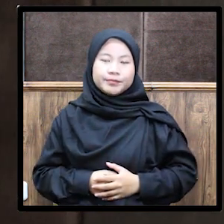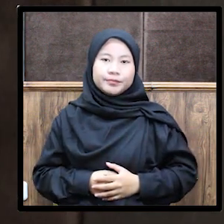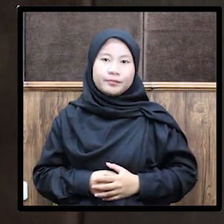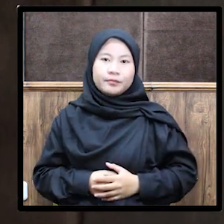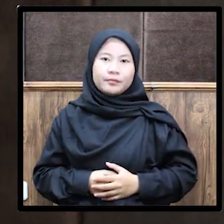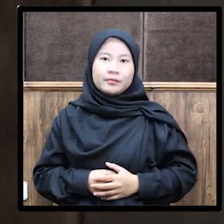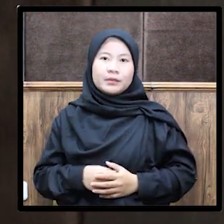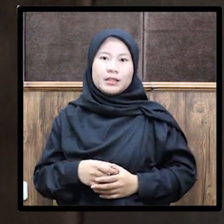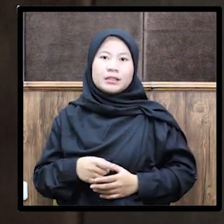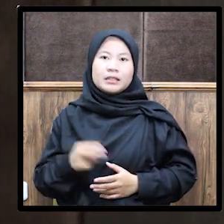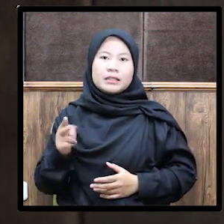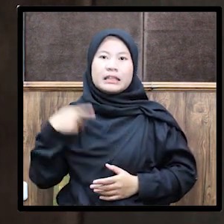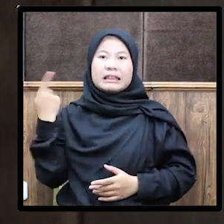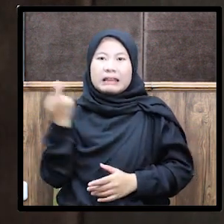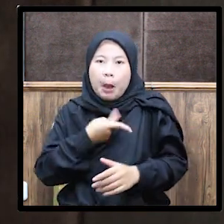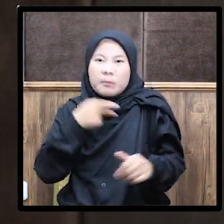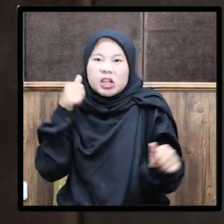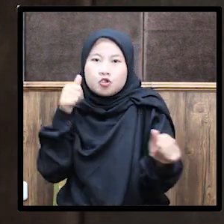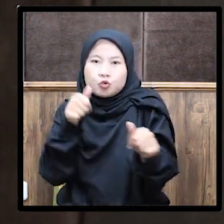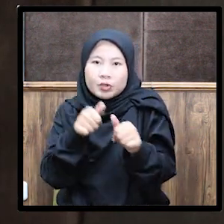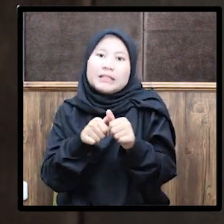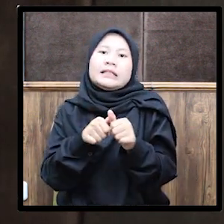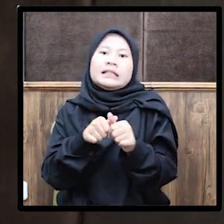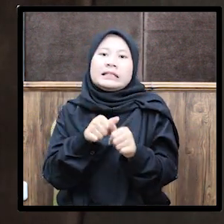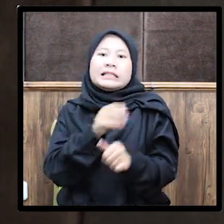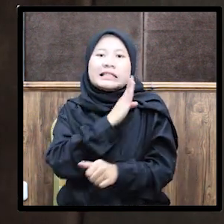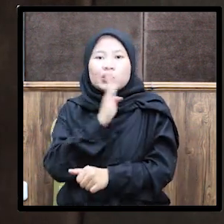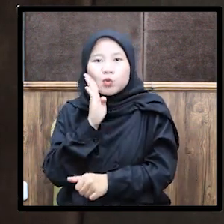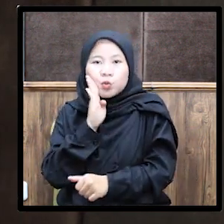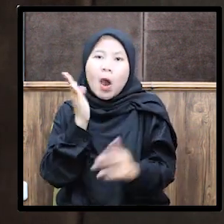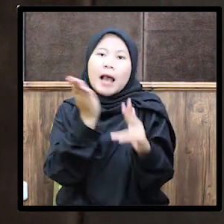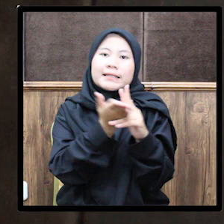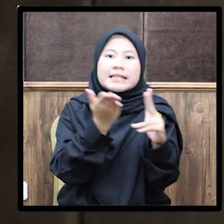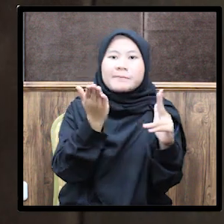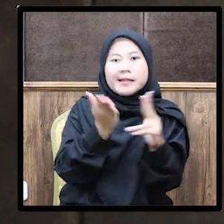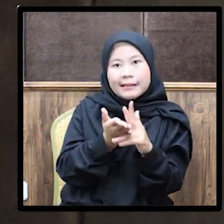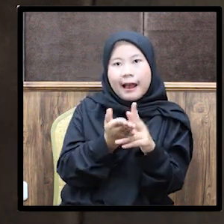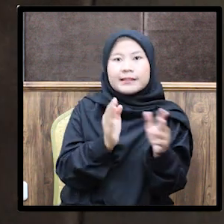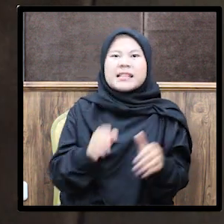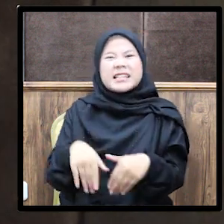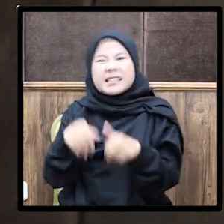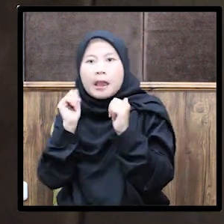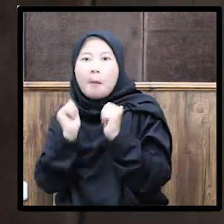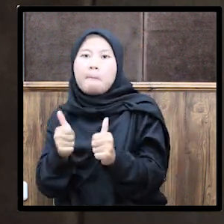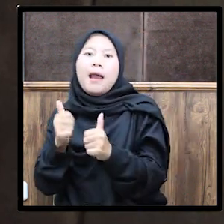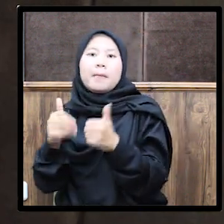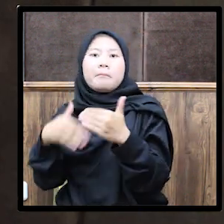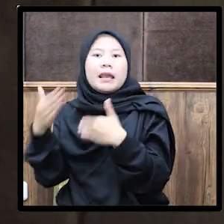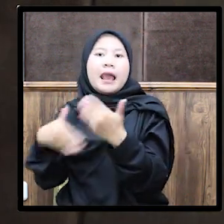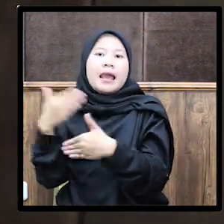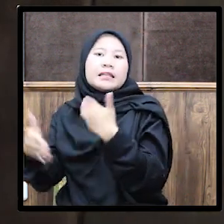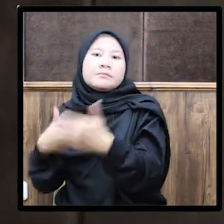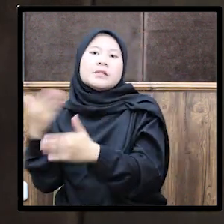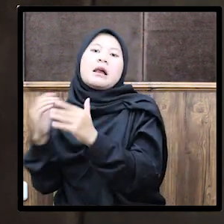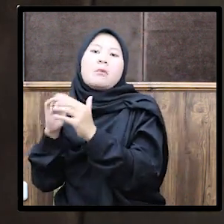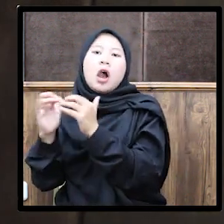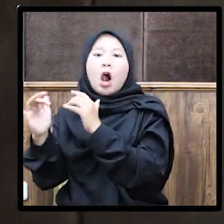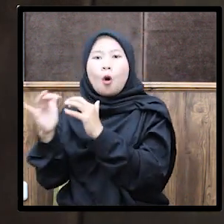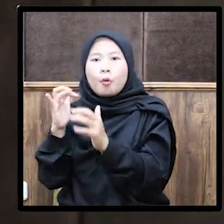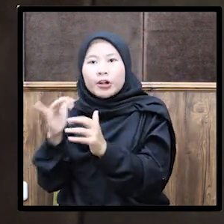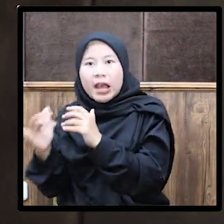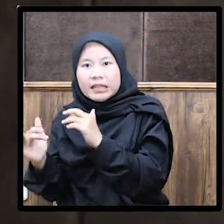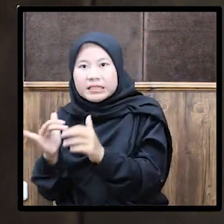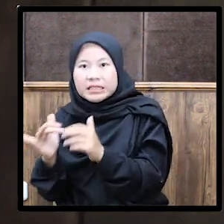kita menyoroti isu aksesibilitas, kesiapan, mekanisme yang lebih mengakomodasi itu justru ketika